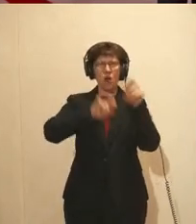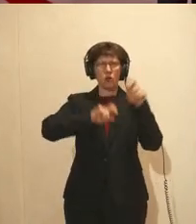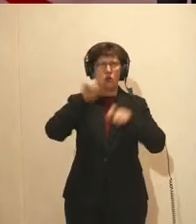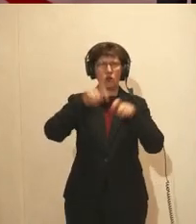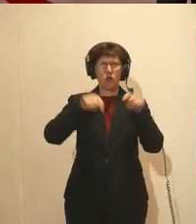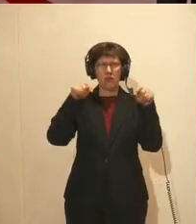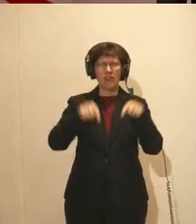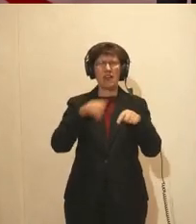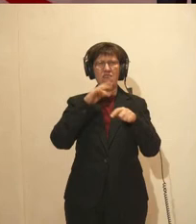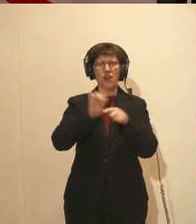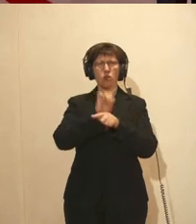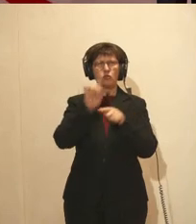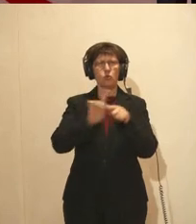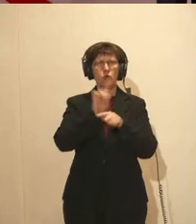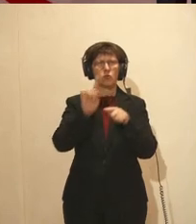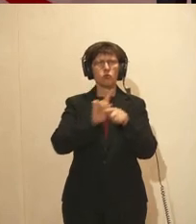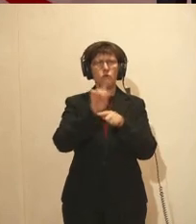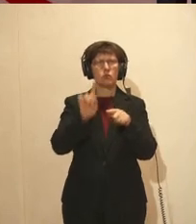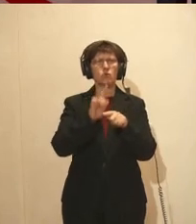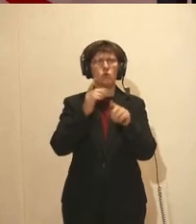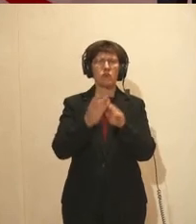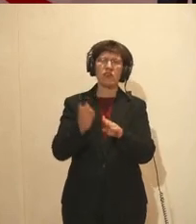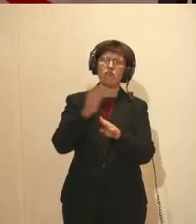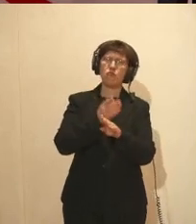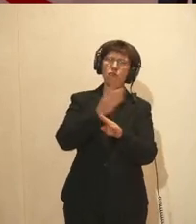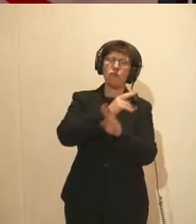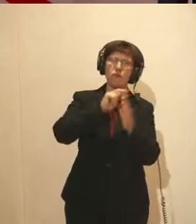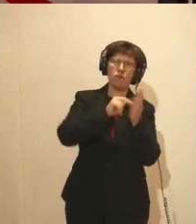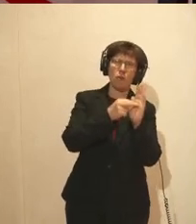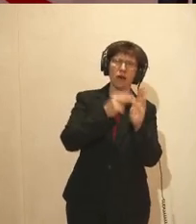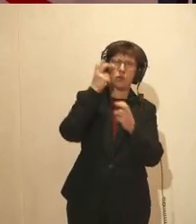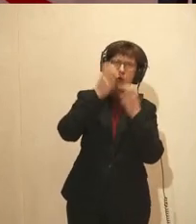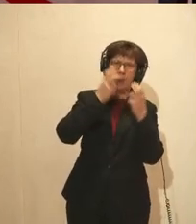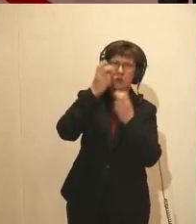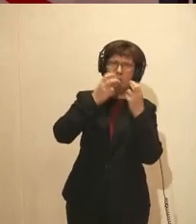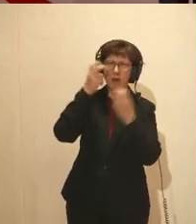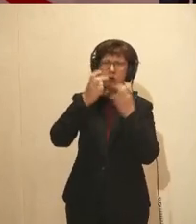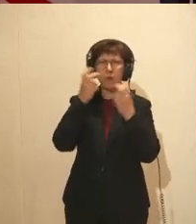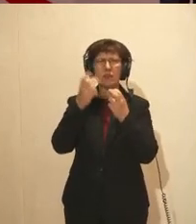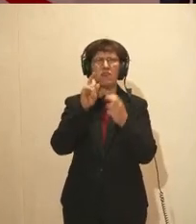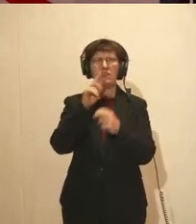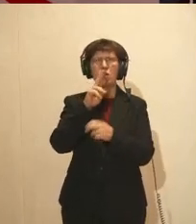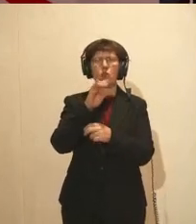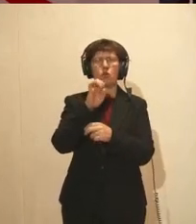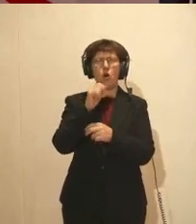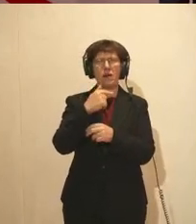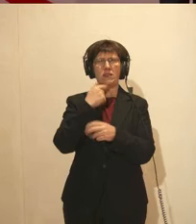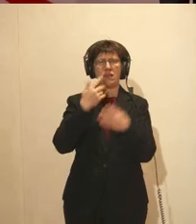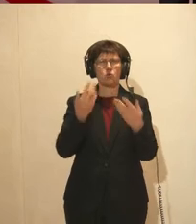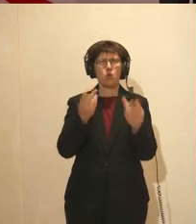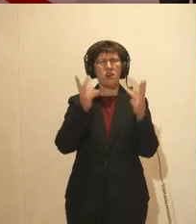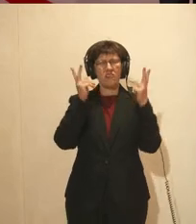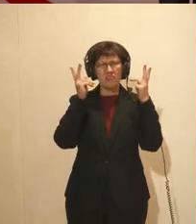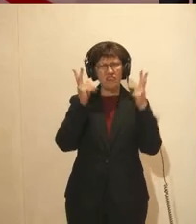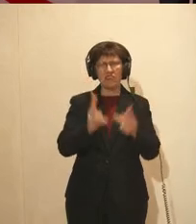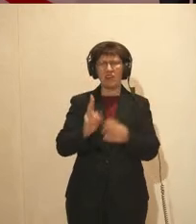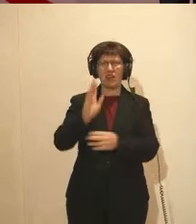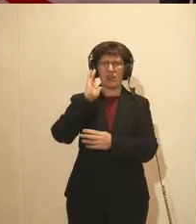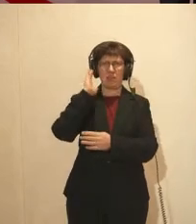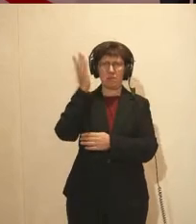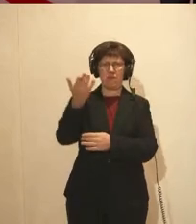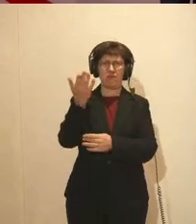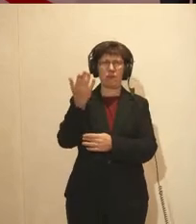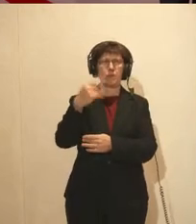heute zu viele stunden dann übrigens auch schon davor in der vorbereitung dafür gesorgt haben dass das was norbert beschrieben hat auch tatsächlich gelungen ist